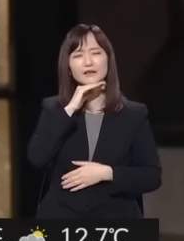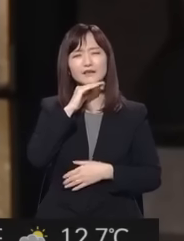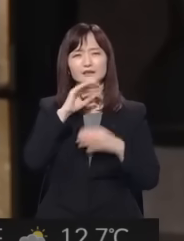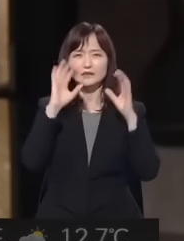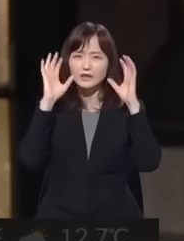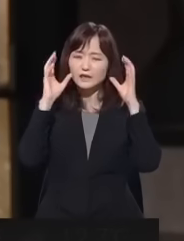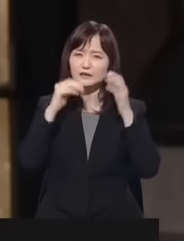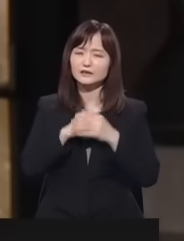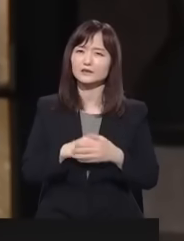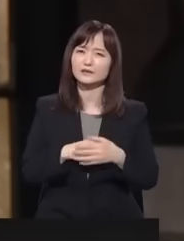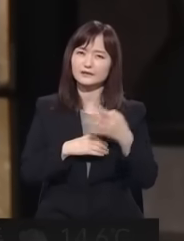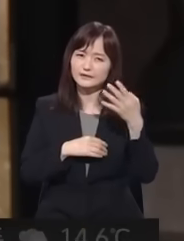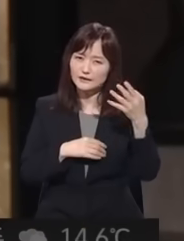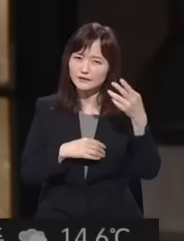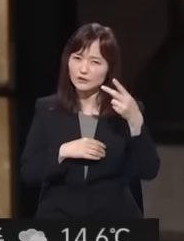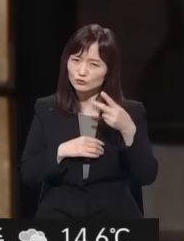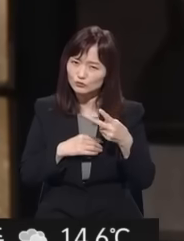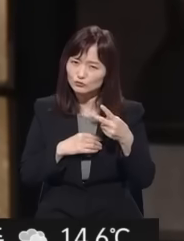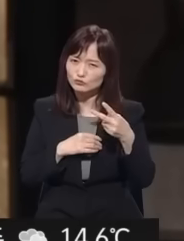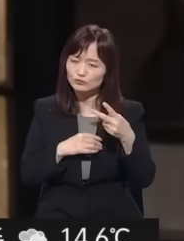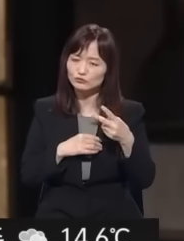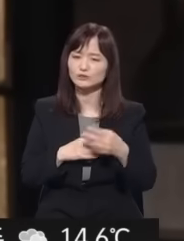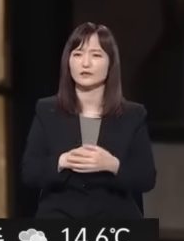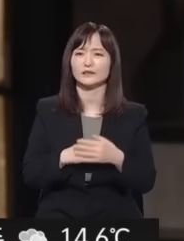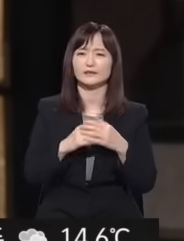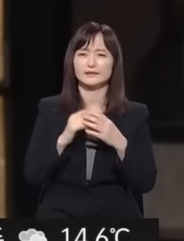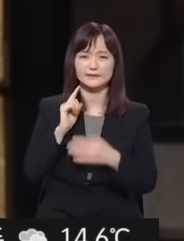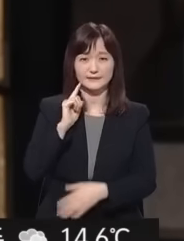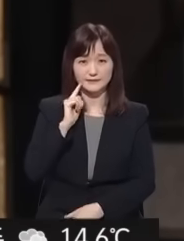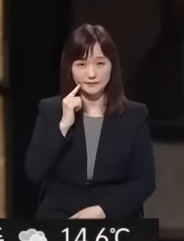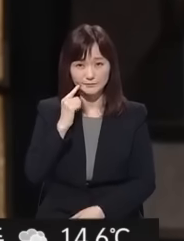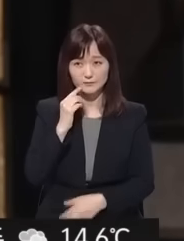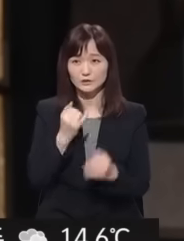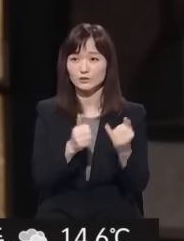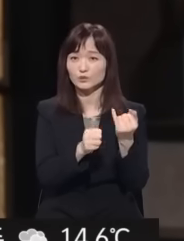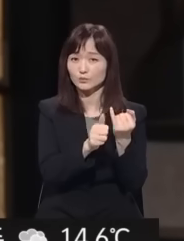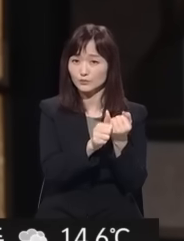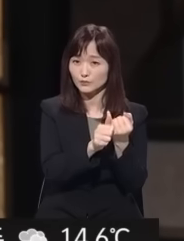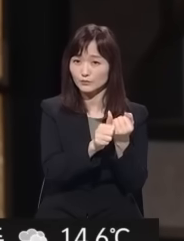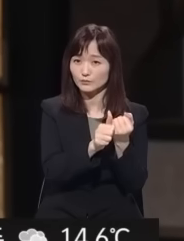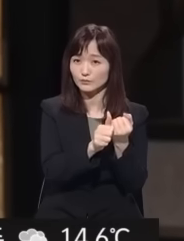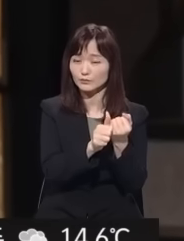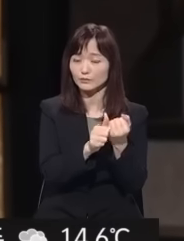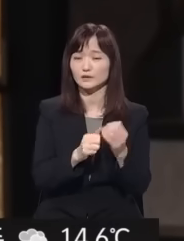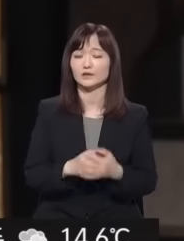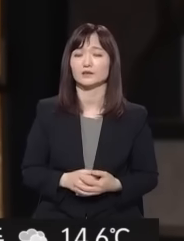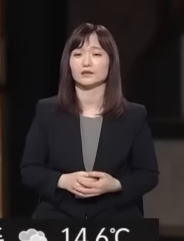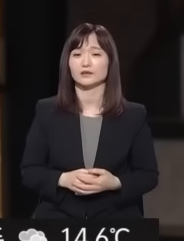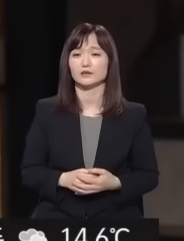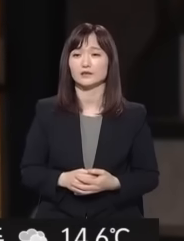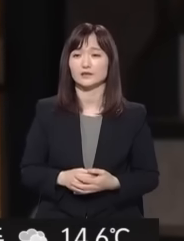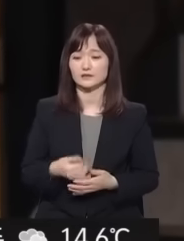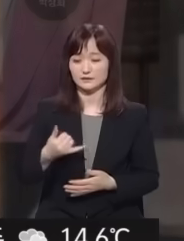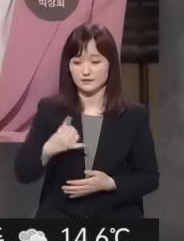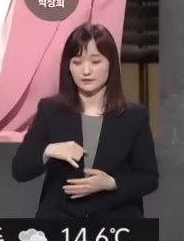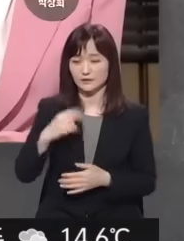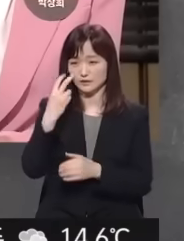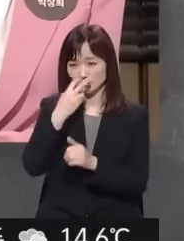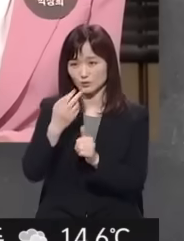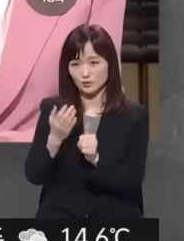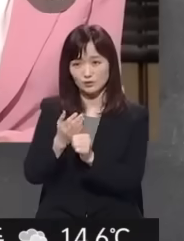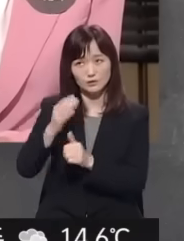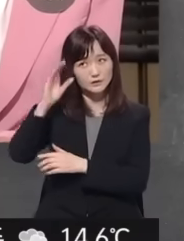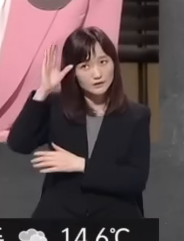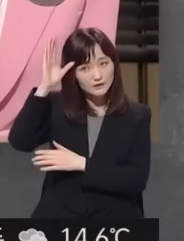2살 이렇게 너무 올망졸망 예쁜 아이들이 있었고 또이 부부가 아이들과 또 강아지도 키우면서 동네를 산책을